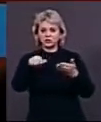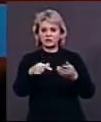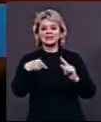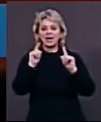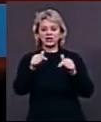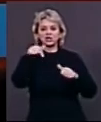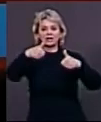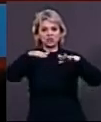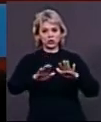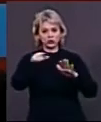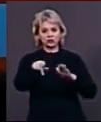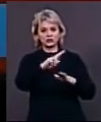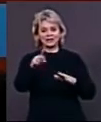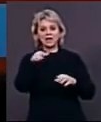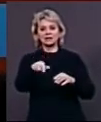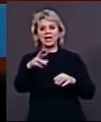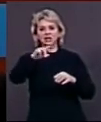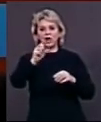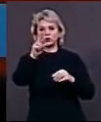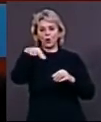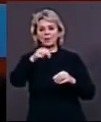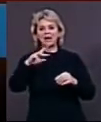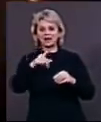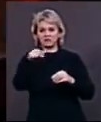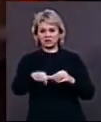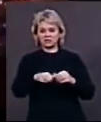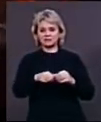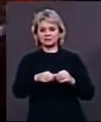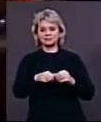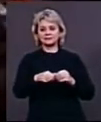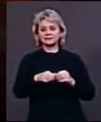реально решил их отравить всем ядом.